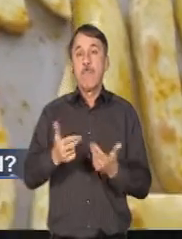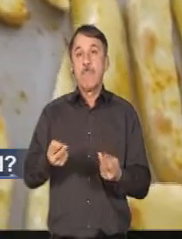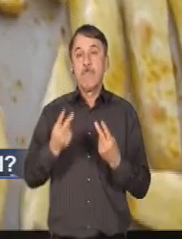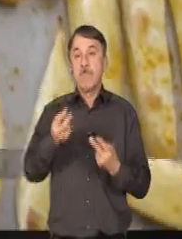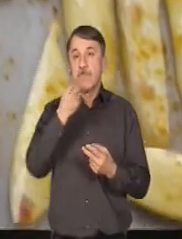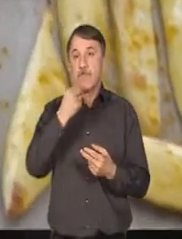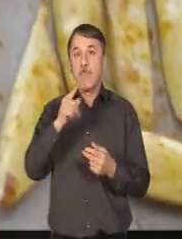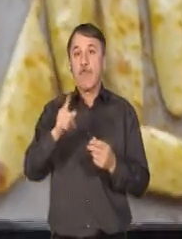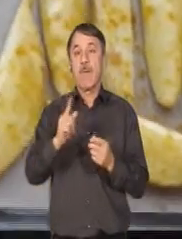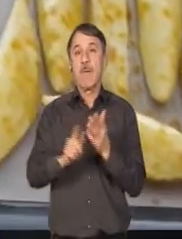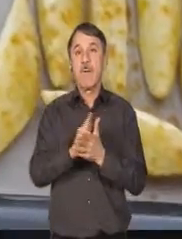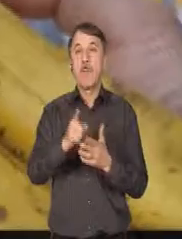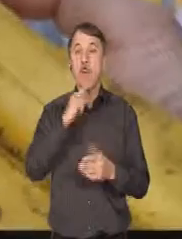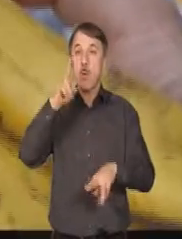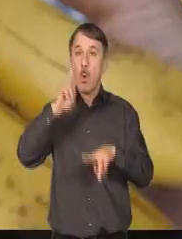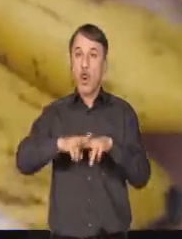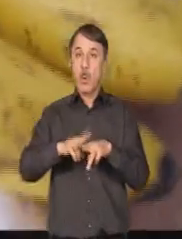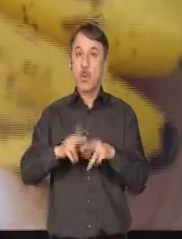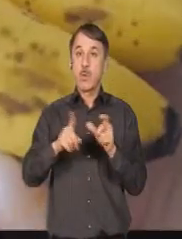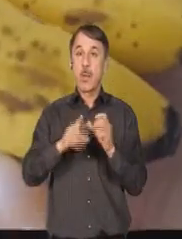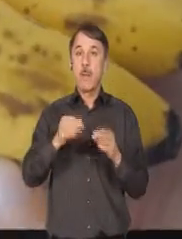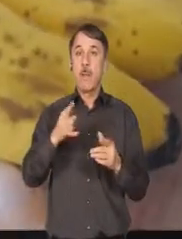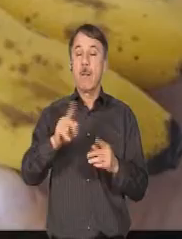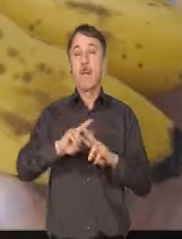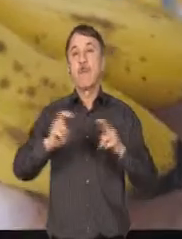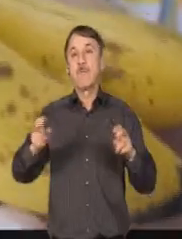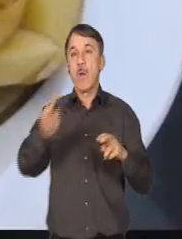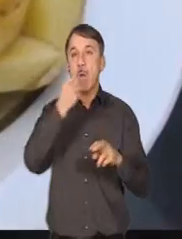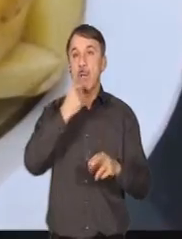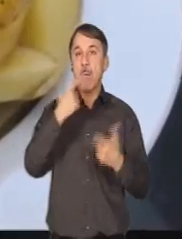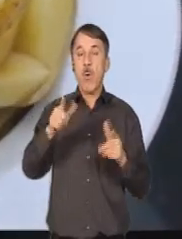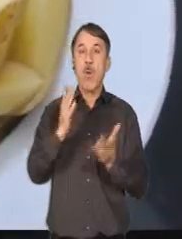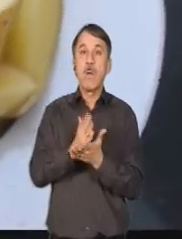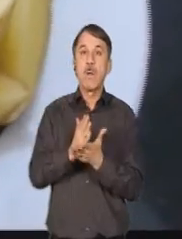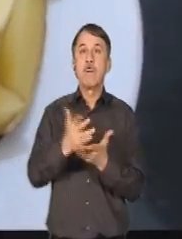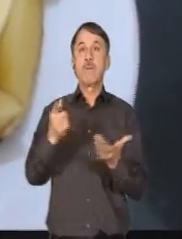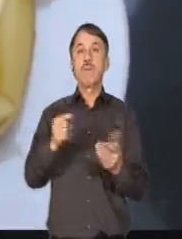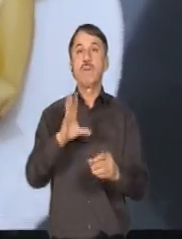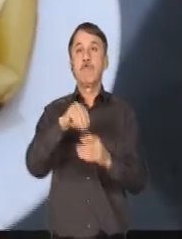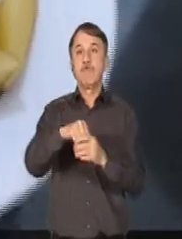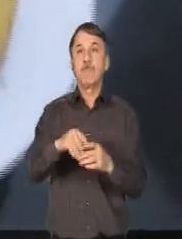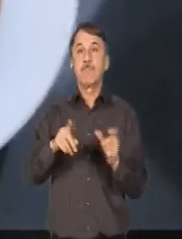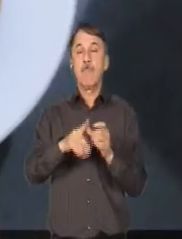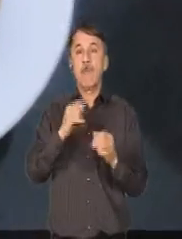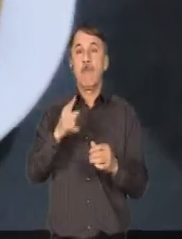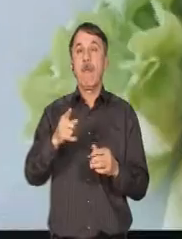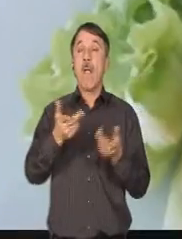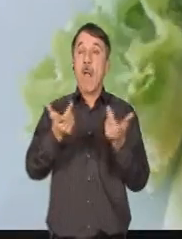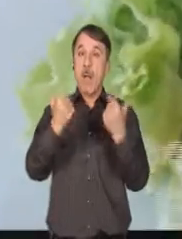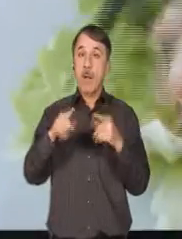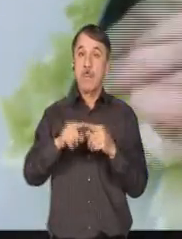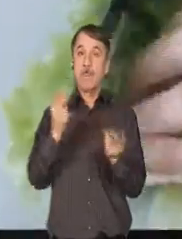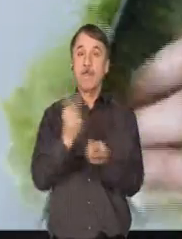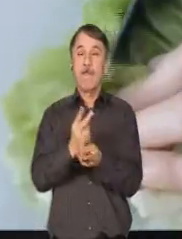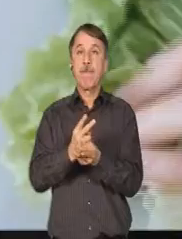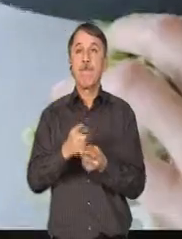životinskog porekla. Razlozi zbog kojih se ljudi odlučuju za prelazak na ovaj režim ishrane mogu biti moralni, etički, zdravstveni, verski, ali i